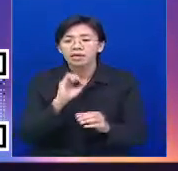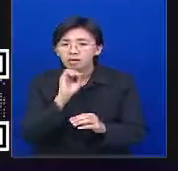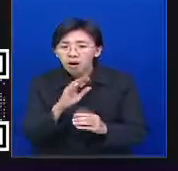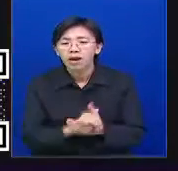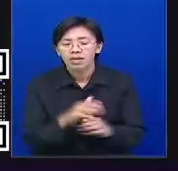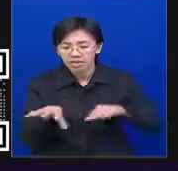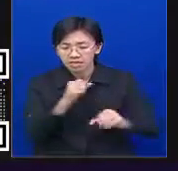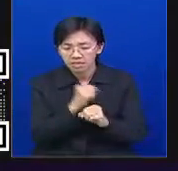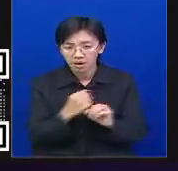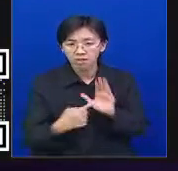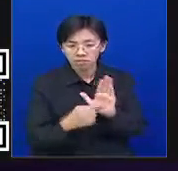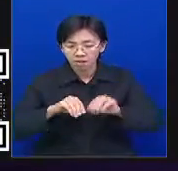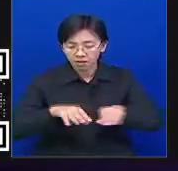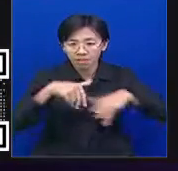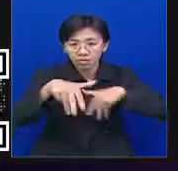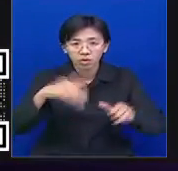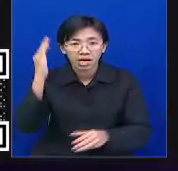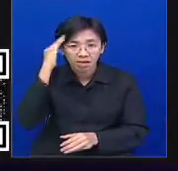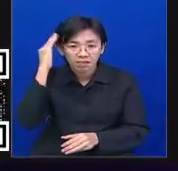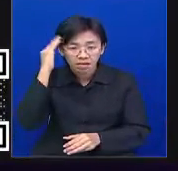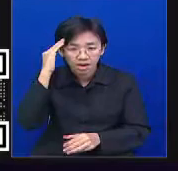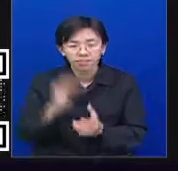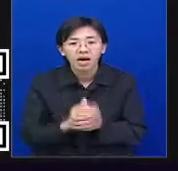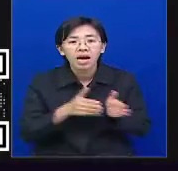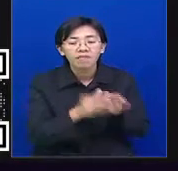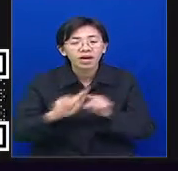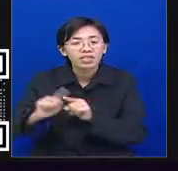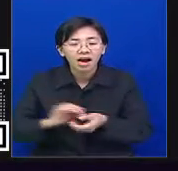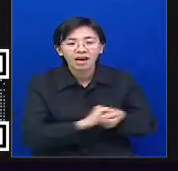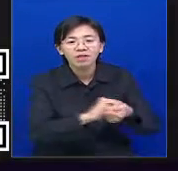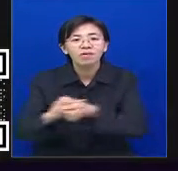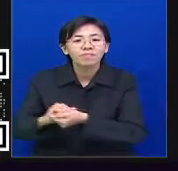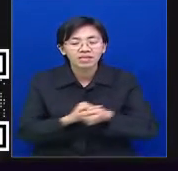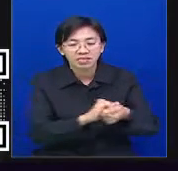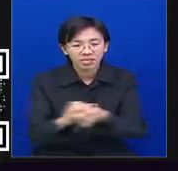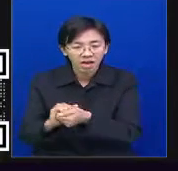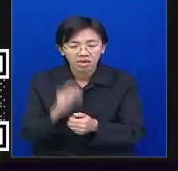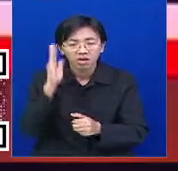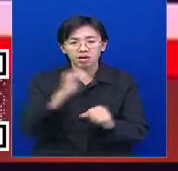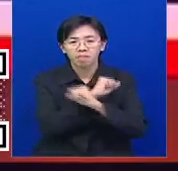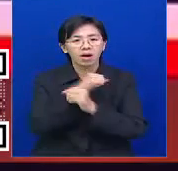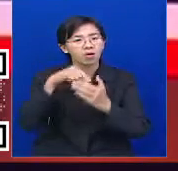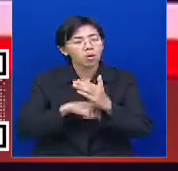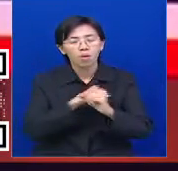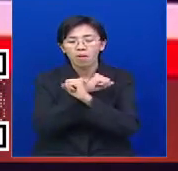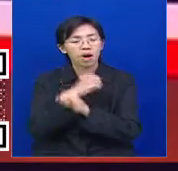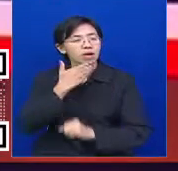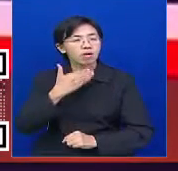การดำเนินงานให้ประชาชนได้รับทราบหากทุกฝ่ายร่วมมือกันก็จะสามารถป้องกันการทุจริตได้อย่างยั่งยืน